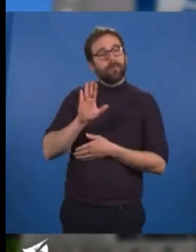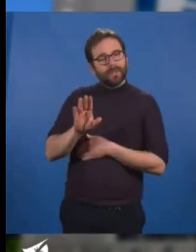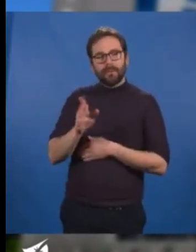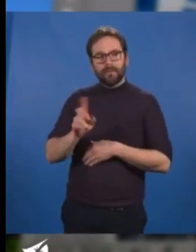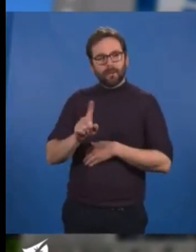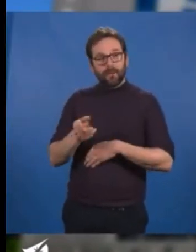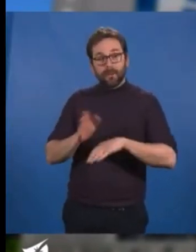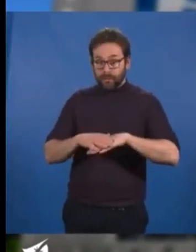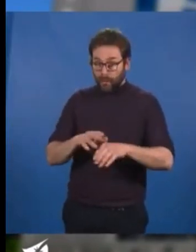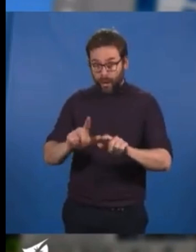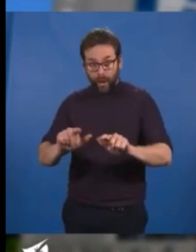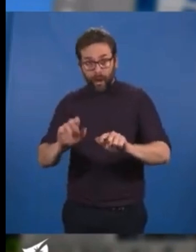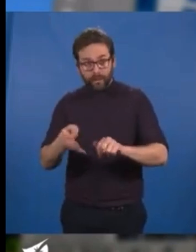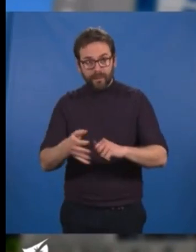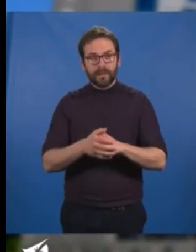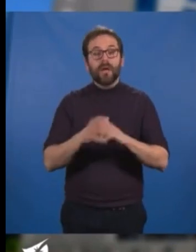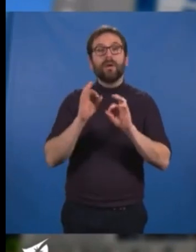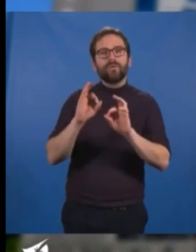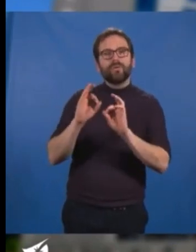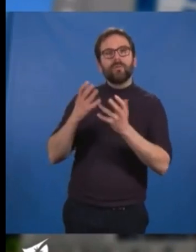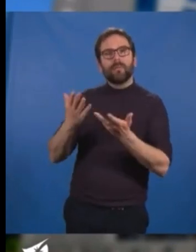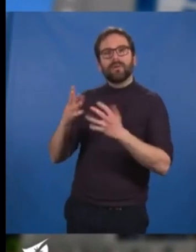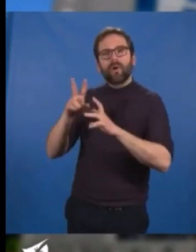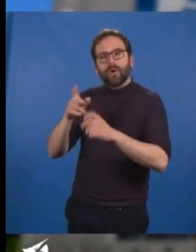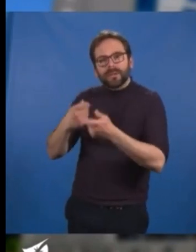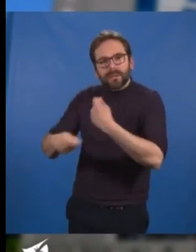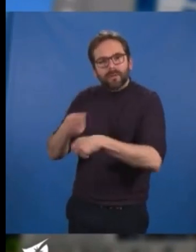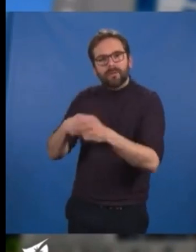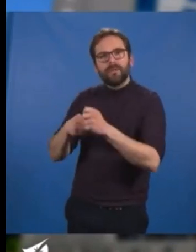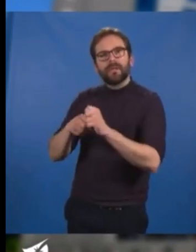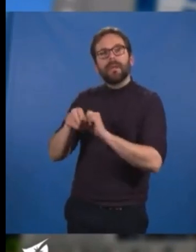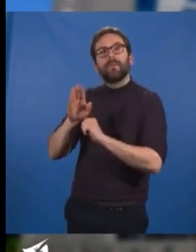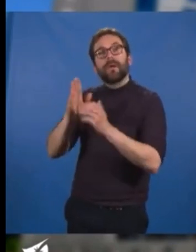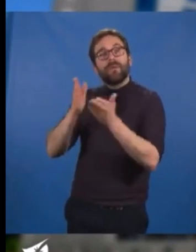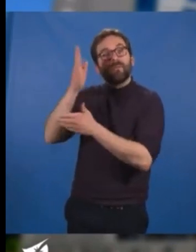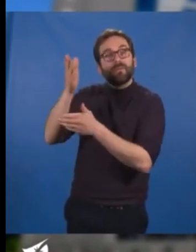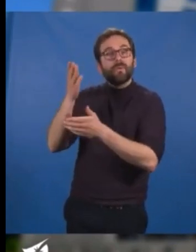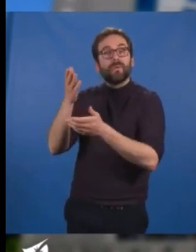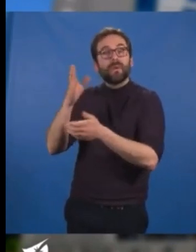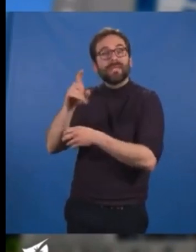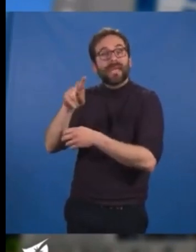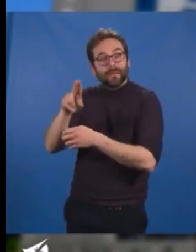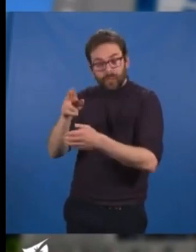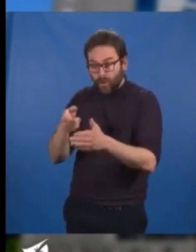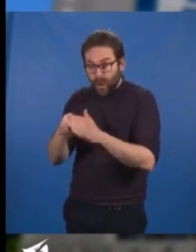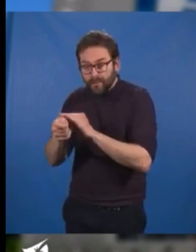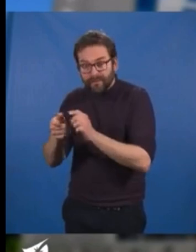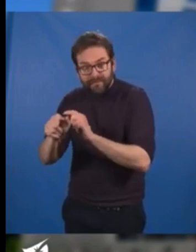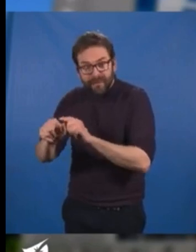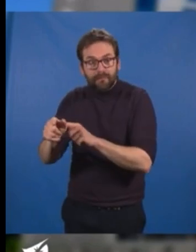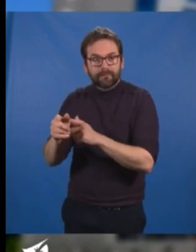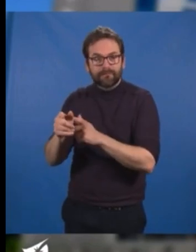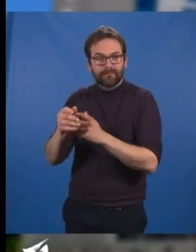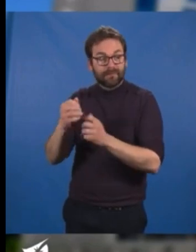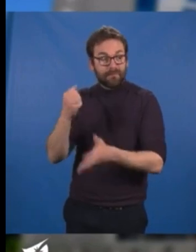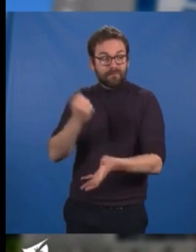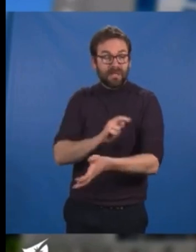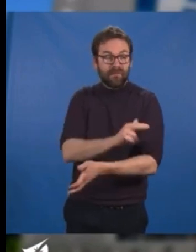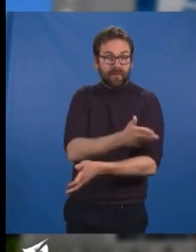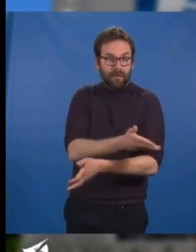risque d'être accentuée par les recherches d'économie qui servent à financer le futur CHU. Et Madame la Présidente, vous